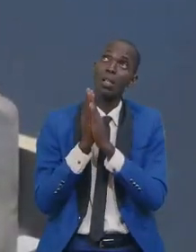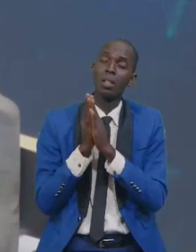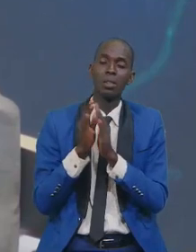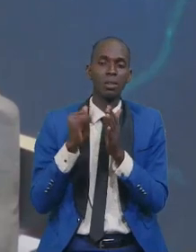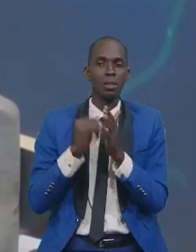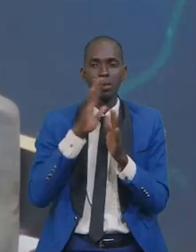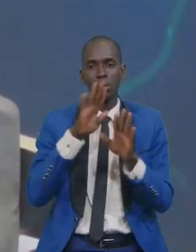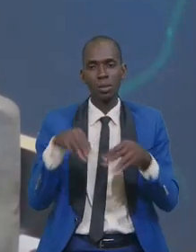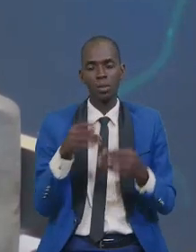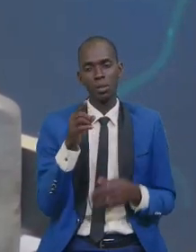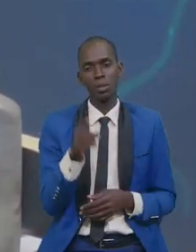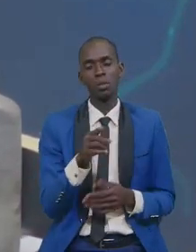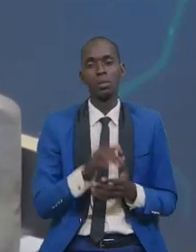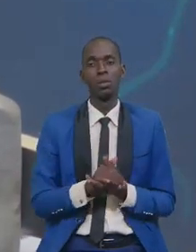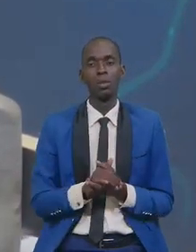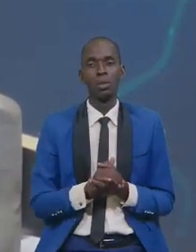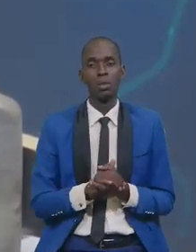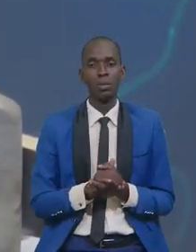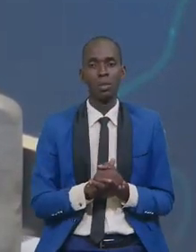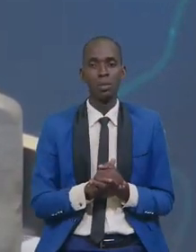Demandez, l'on vous donnera.